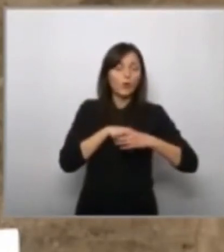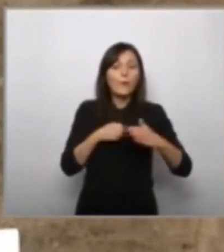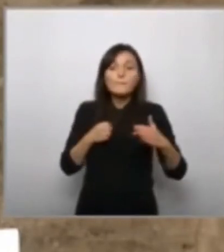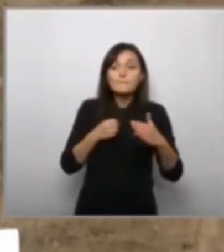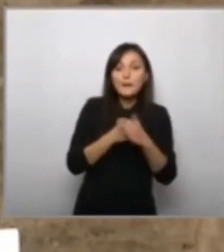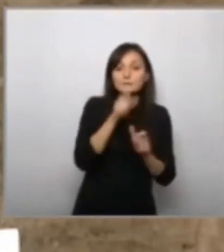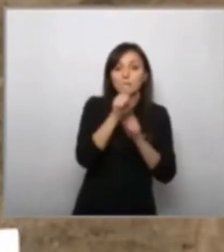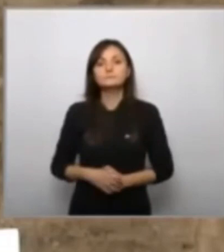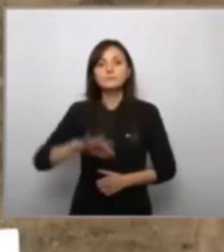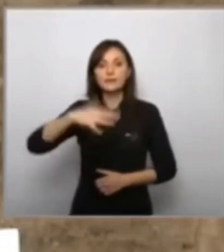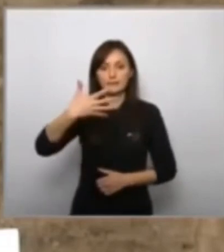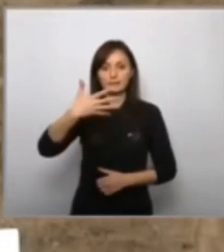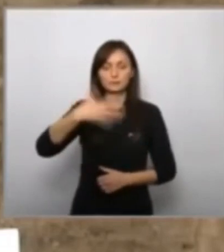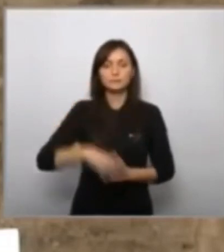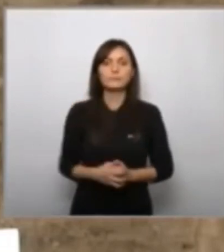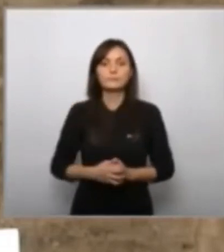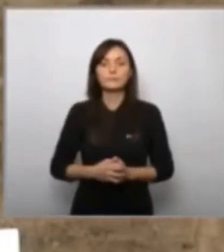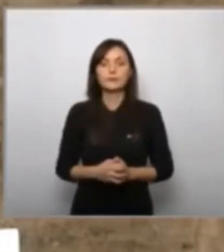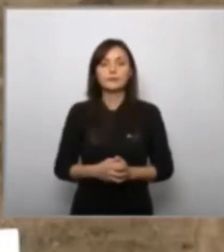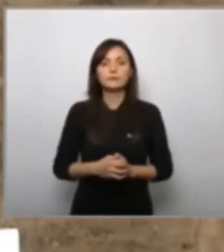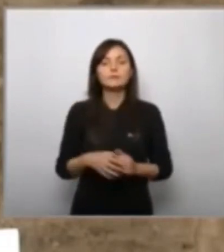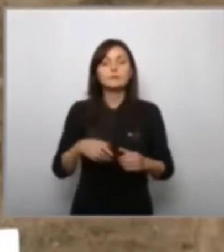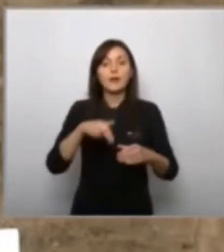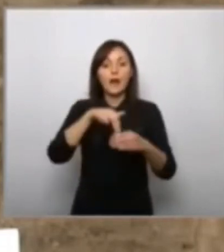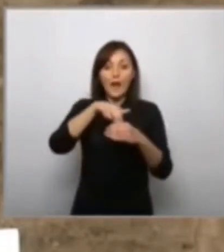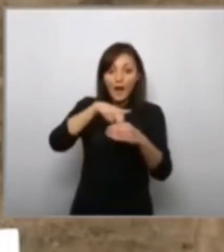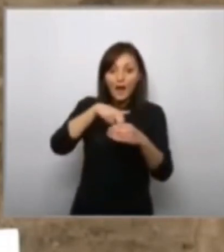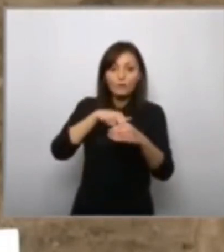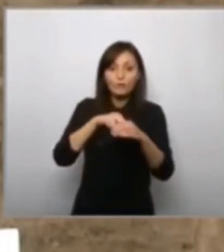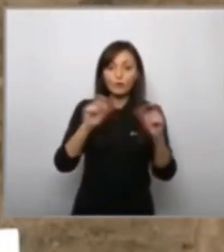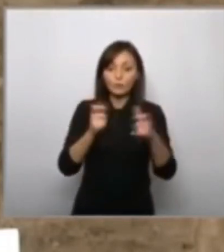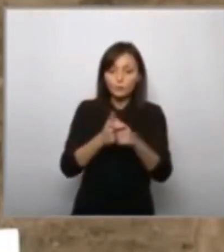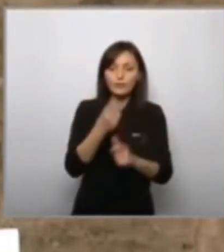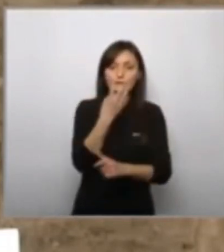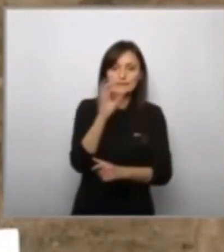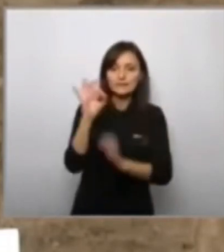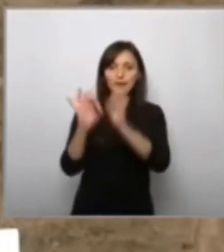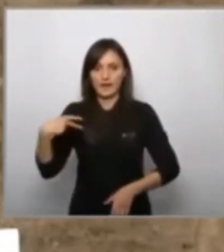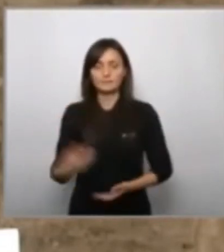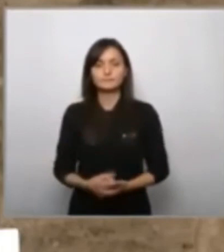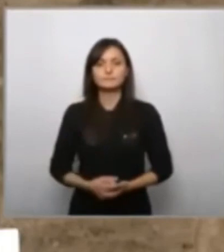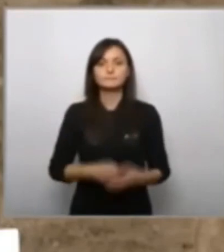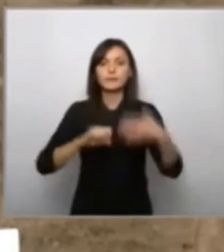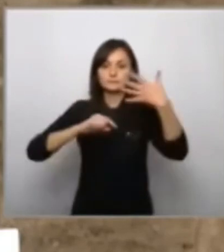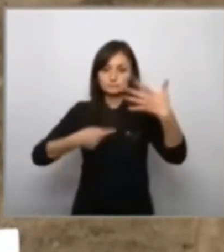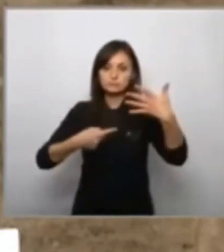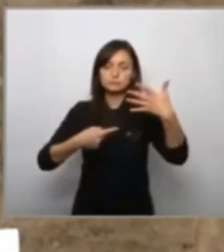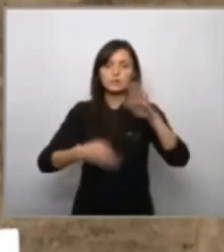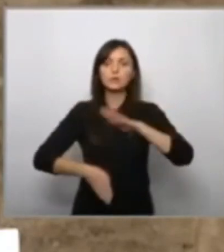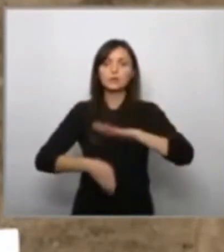de 4 persones. Es redueix al 30% els aforaments permesos per a tots els comerços. Es manté